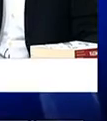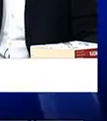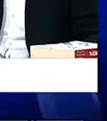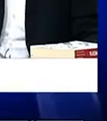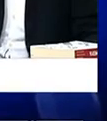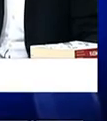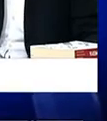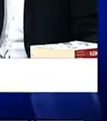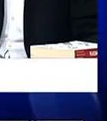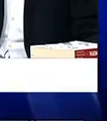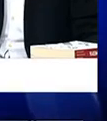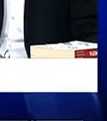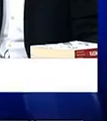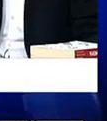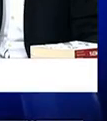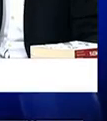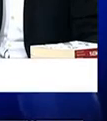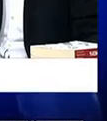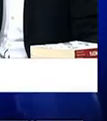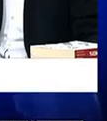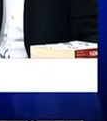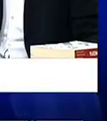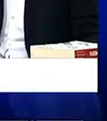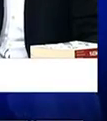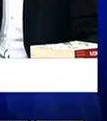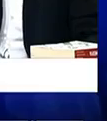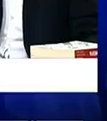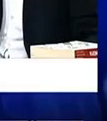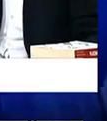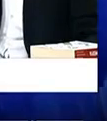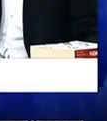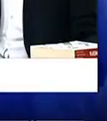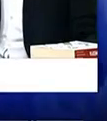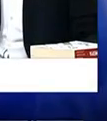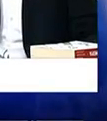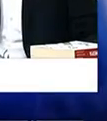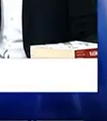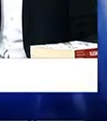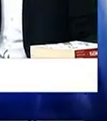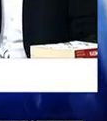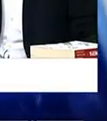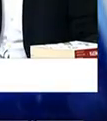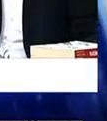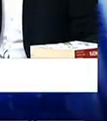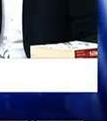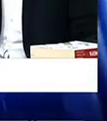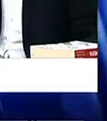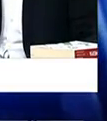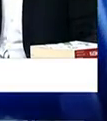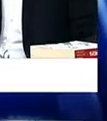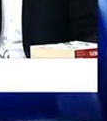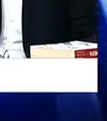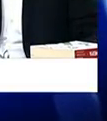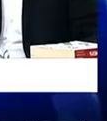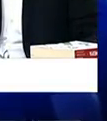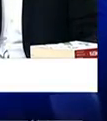demokrasime, devletime sahip çıkıyorum. Bu ülkenin kaderini ben belirlerim. Bu milli irade bu anlamda öyle